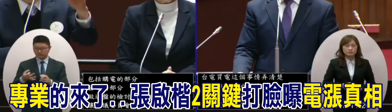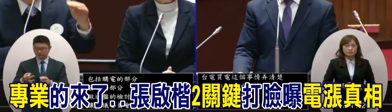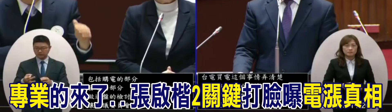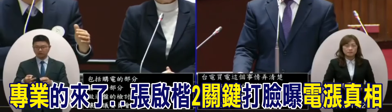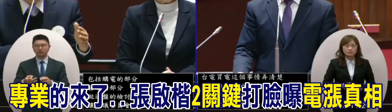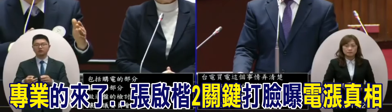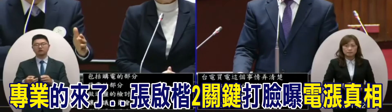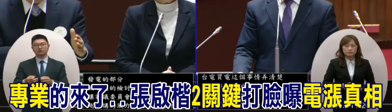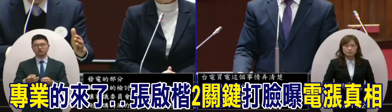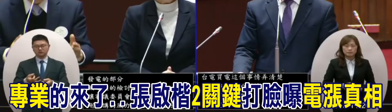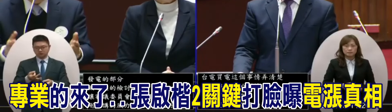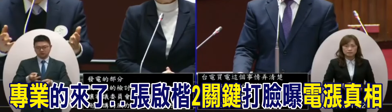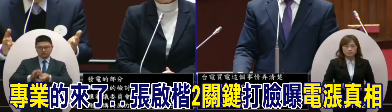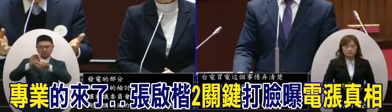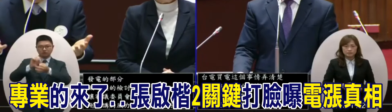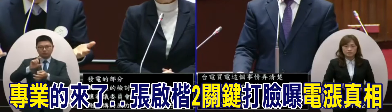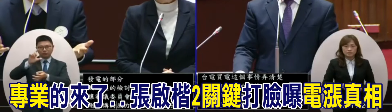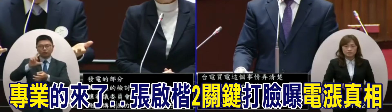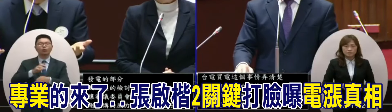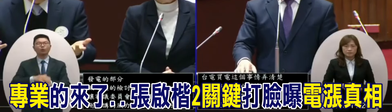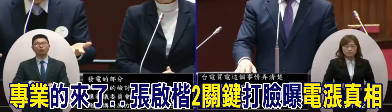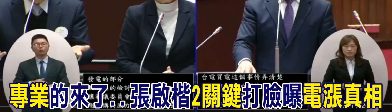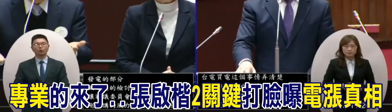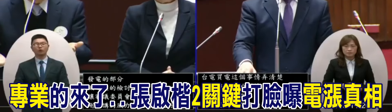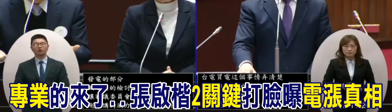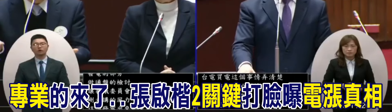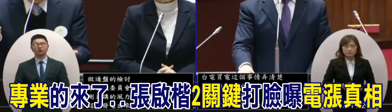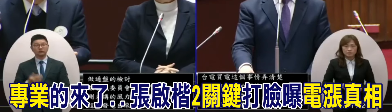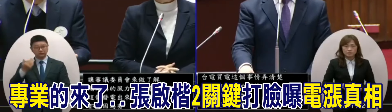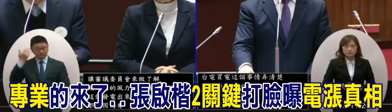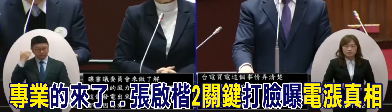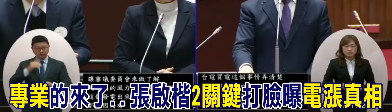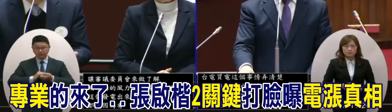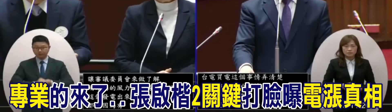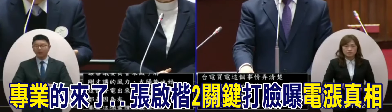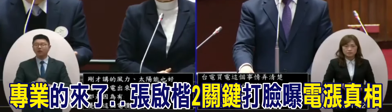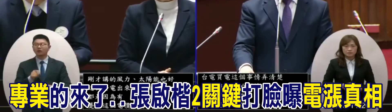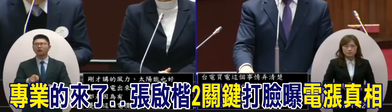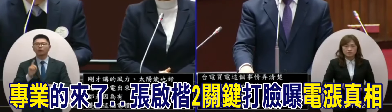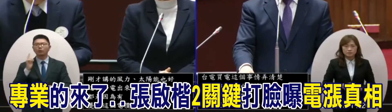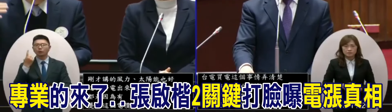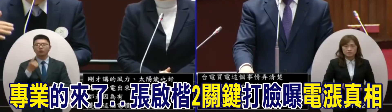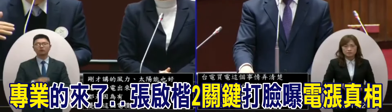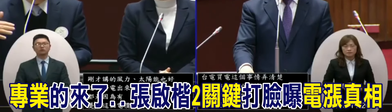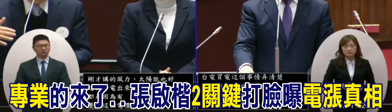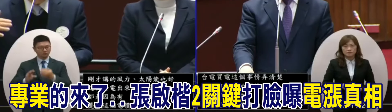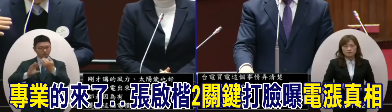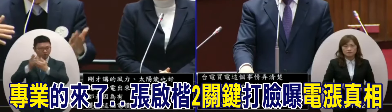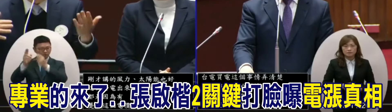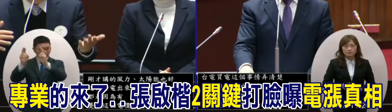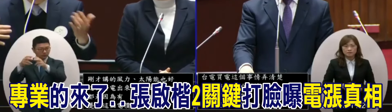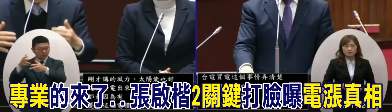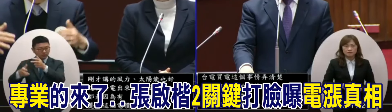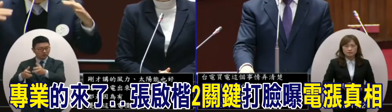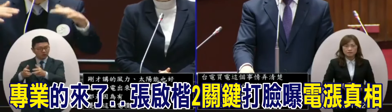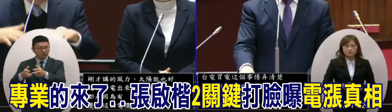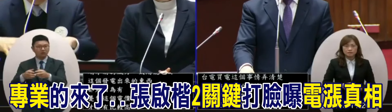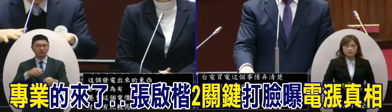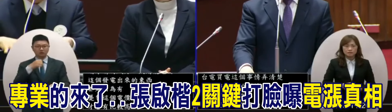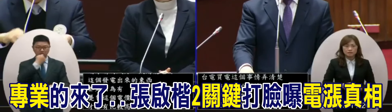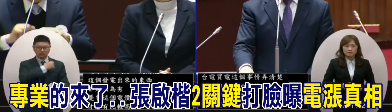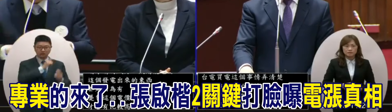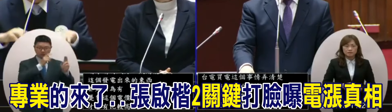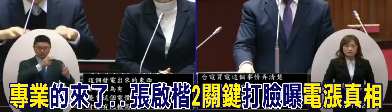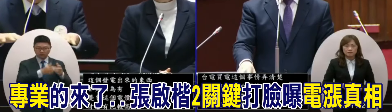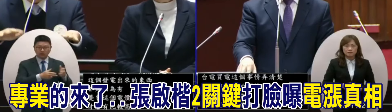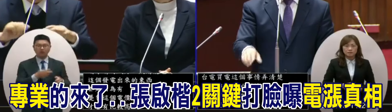会有比较高。那当时呢，会有这样的决定呢，也是为了要让国外的电厂还有国内的电厂愿